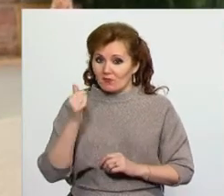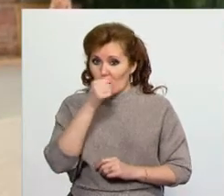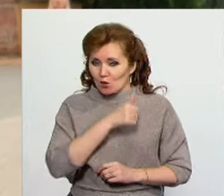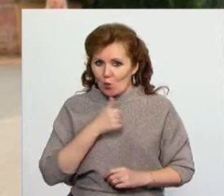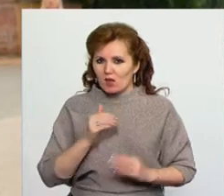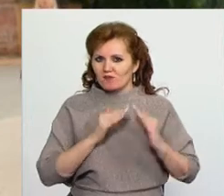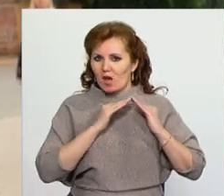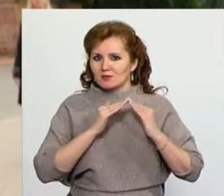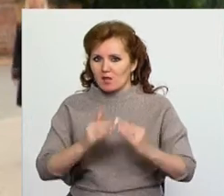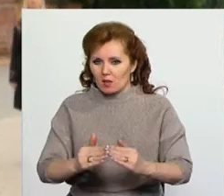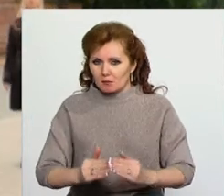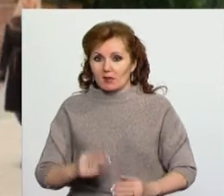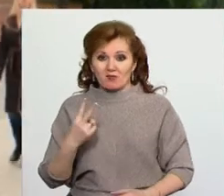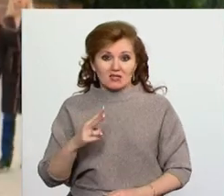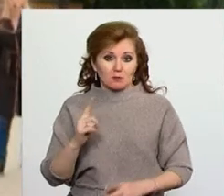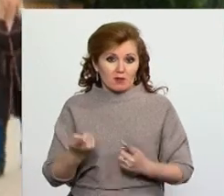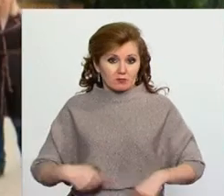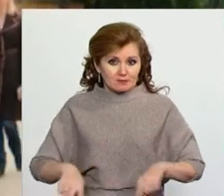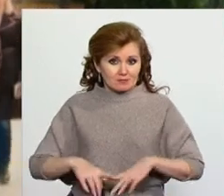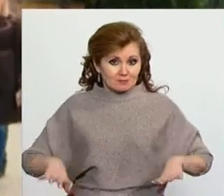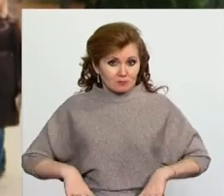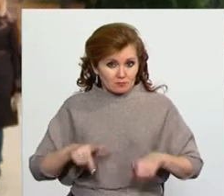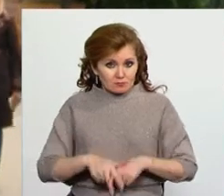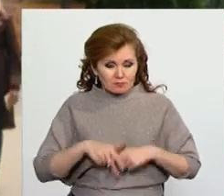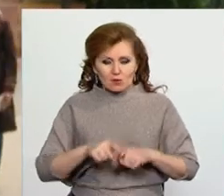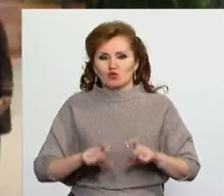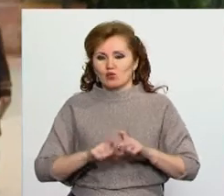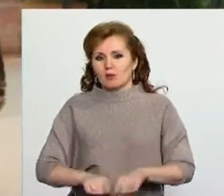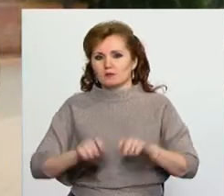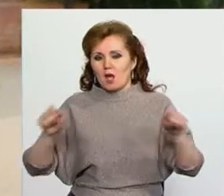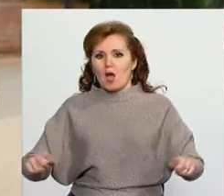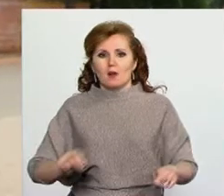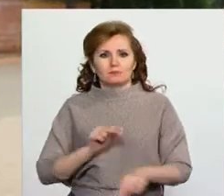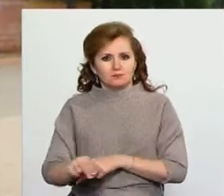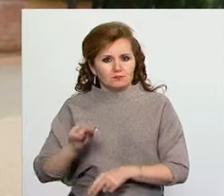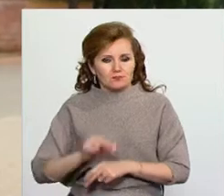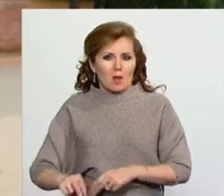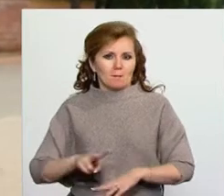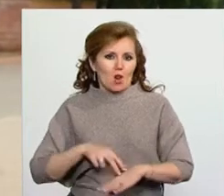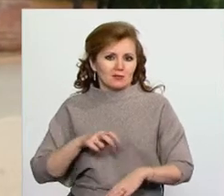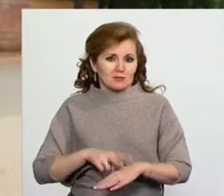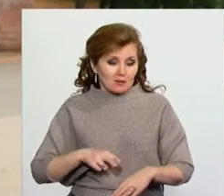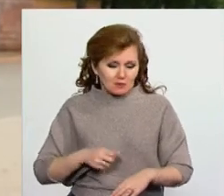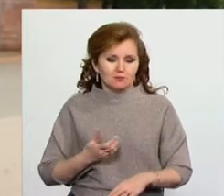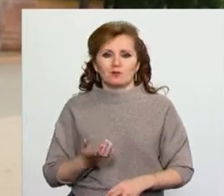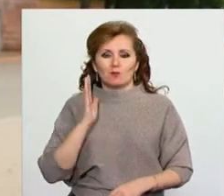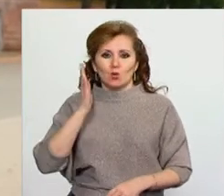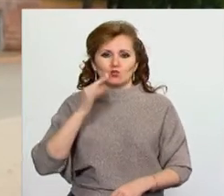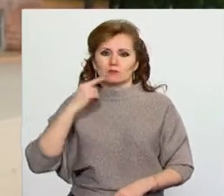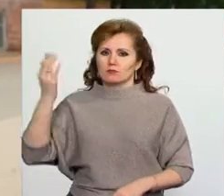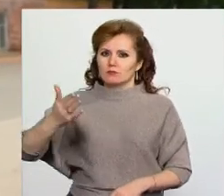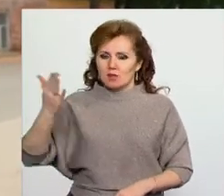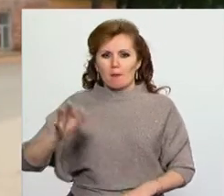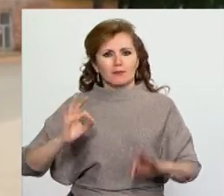21-го конно-полицейского отряда открылась школа для подготовки полицейских урядников. Лекции будущим полицейским читали